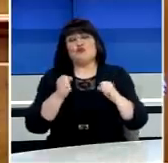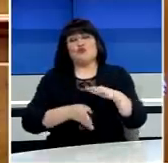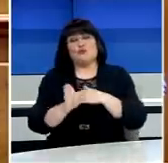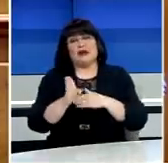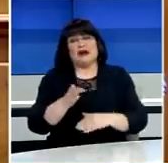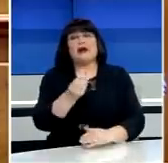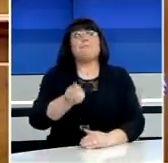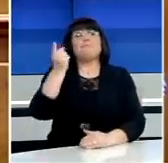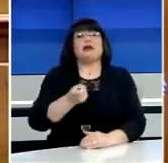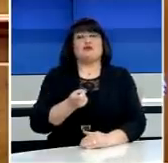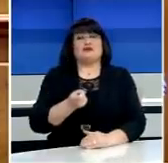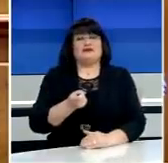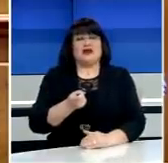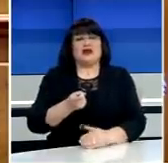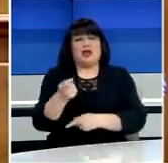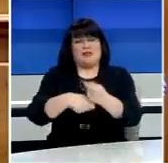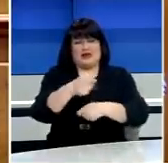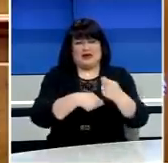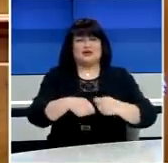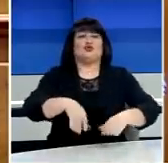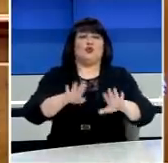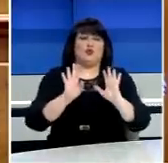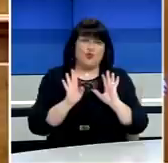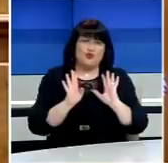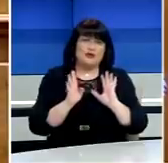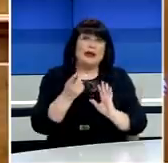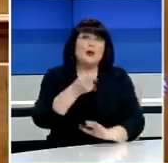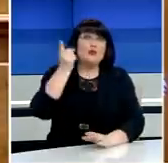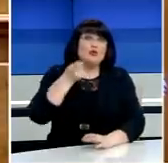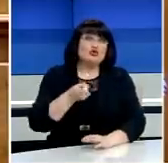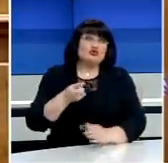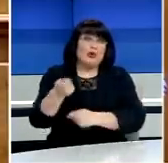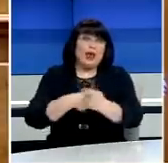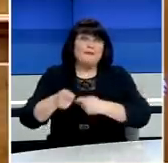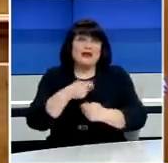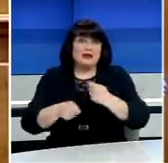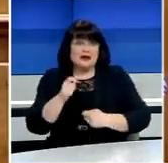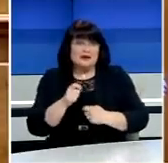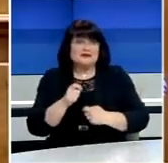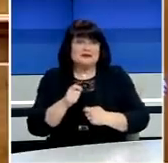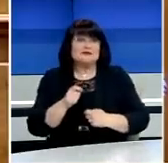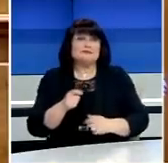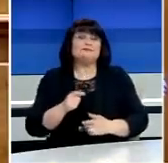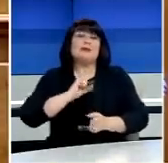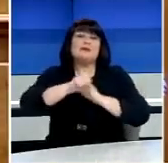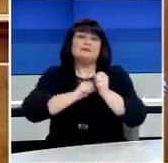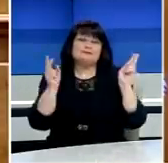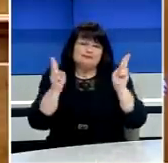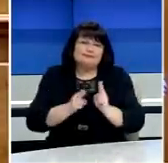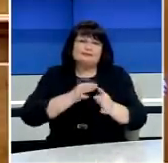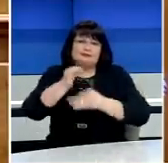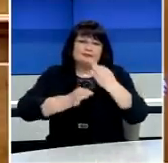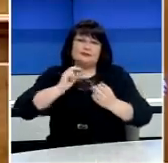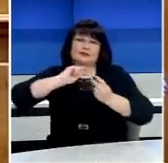μεγάλη πλειοψηφία, όχι όλες οι επιχειρήσεις, η μεγάλη πλειοψηφία των επιχειρήσεων. Θα προσπαθήσω επιγραμματικά